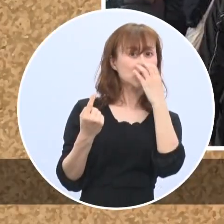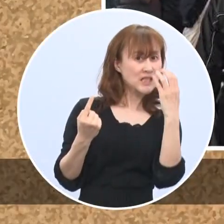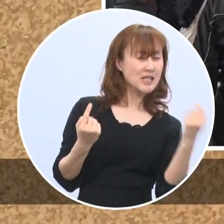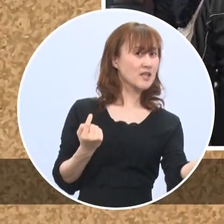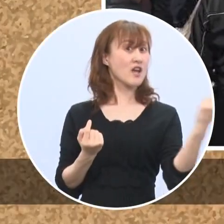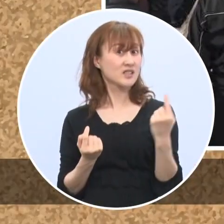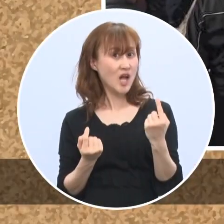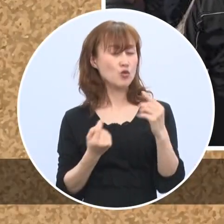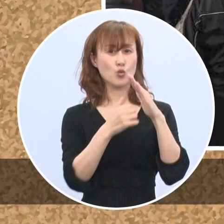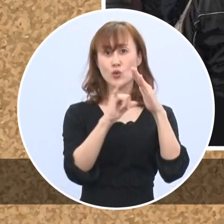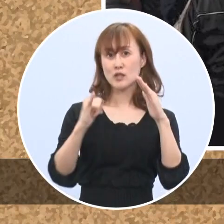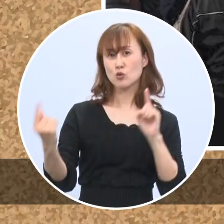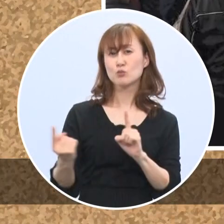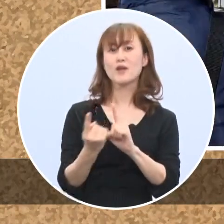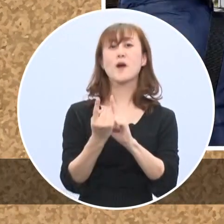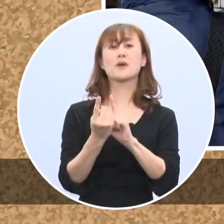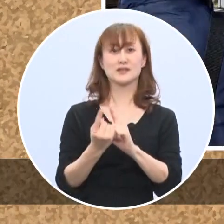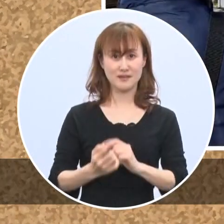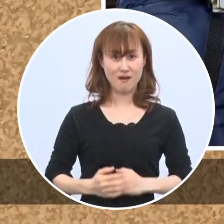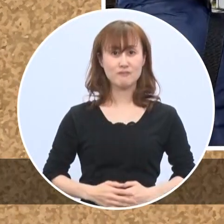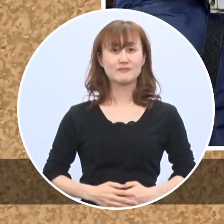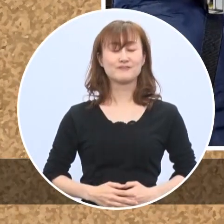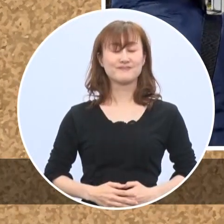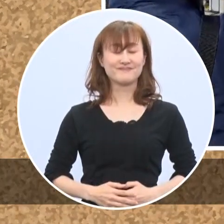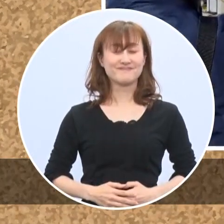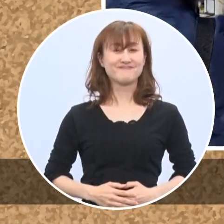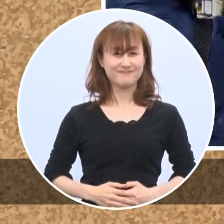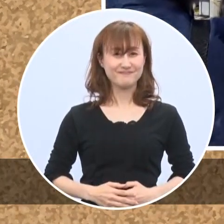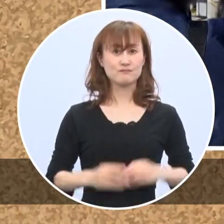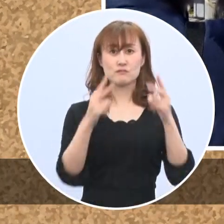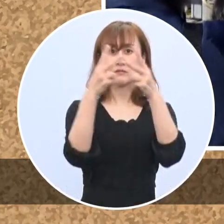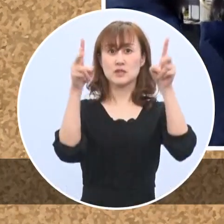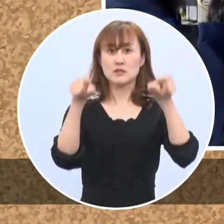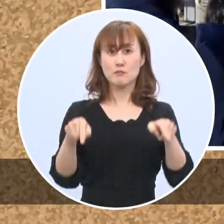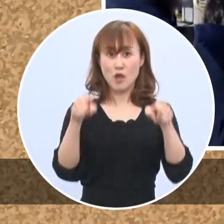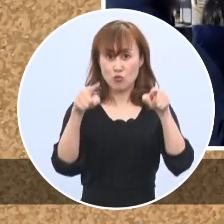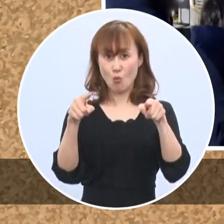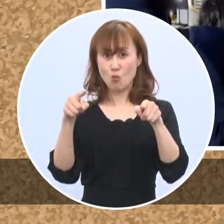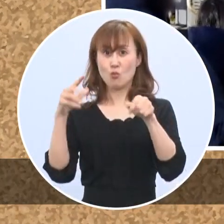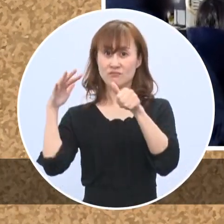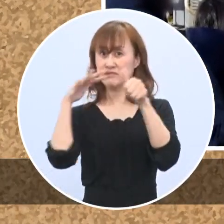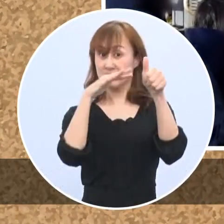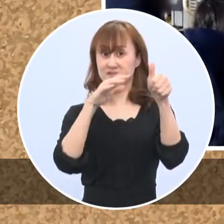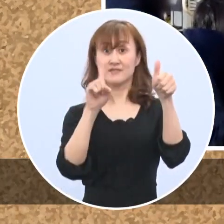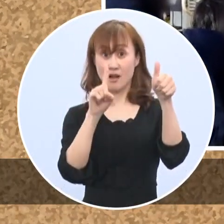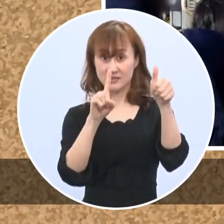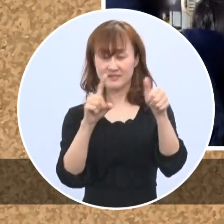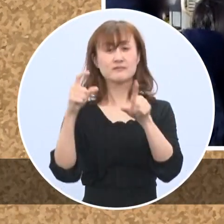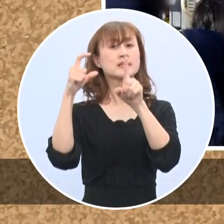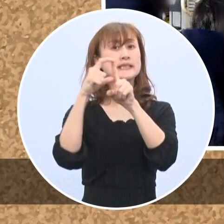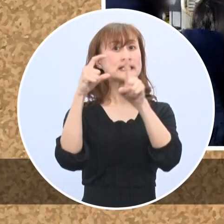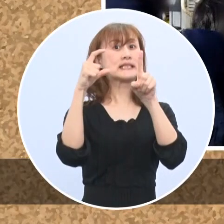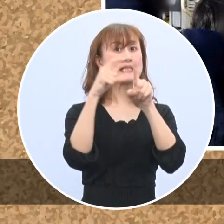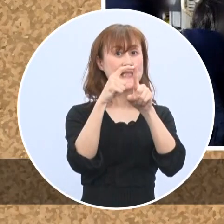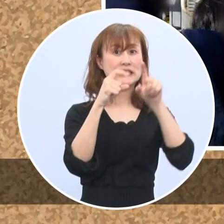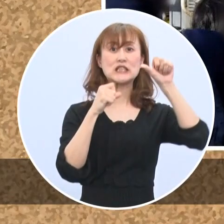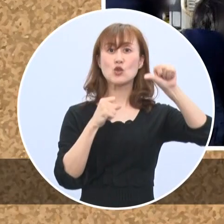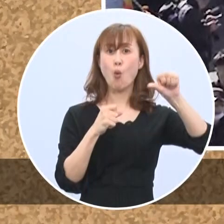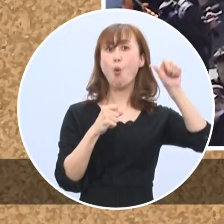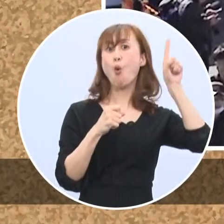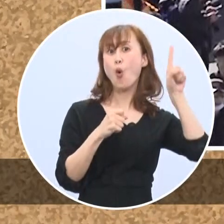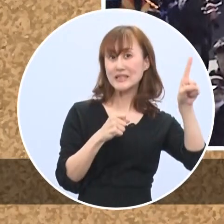いうご家族もいらっしゃいましたイベントで圧倒的な人気があったのは dd 51形4機関